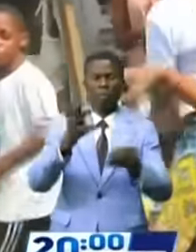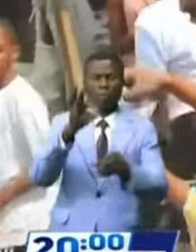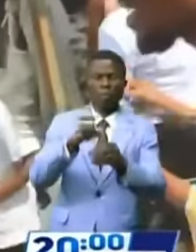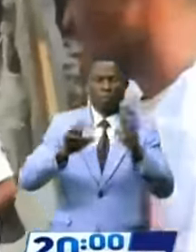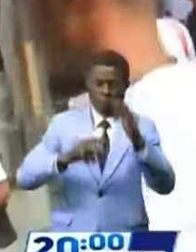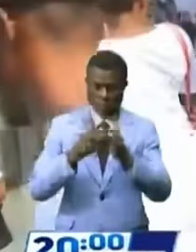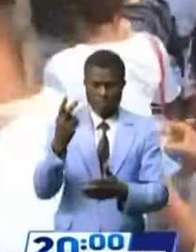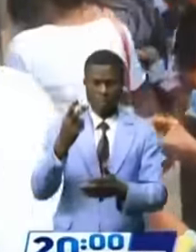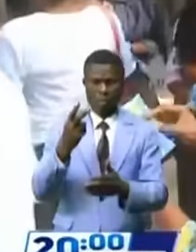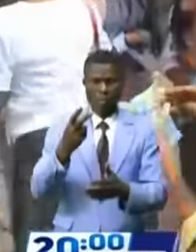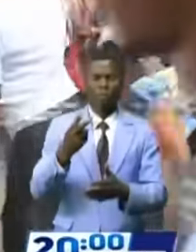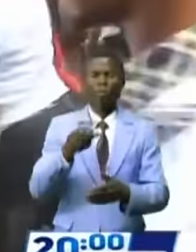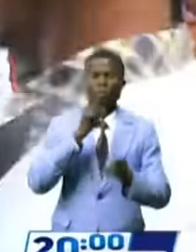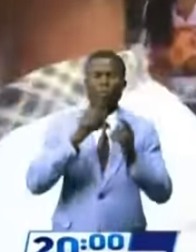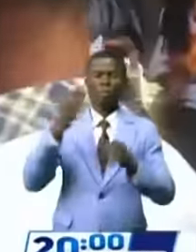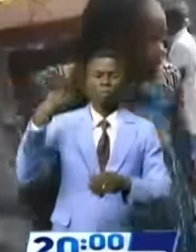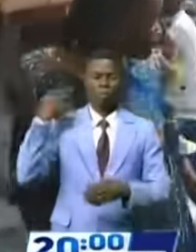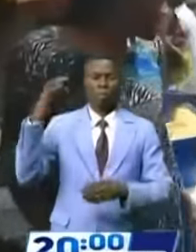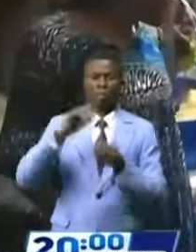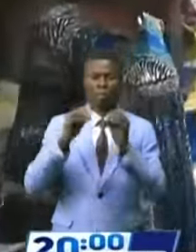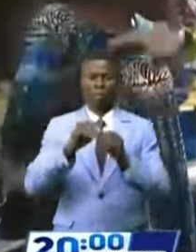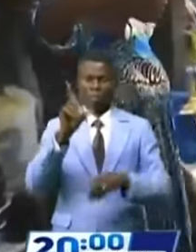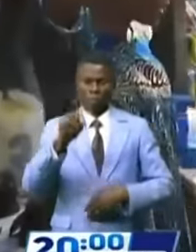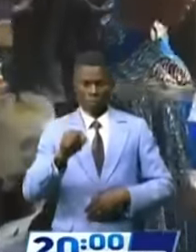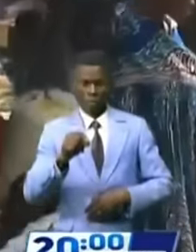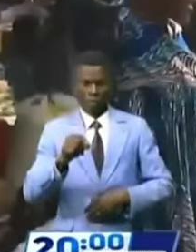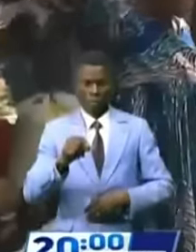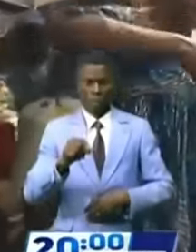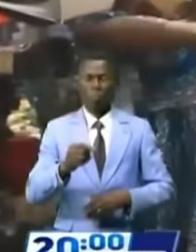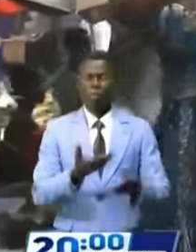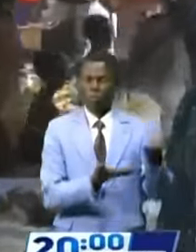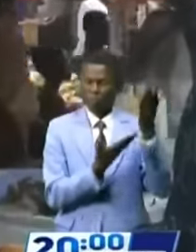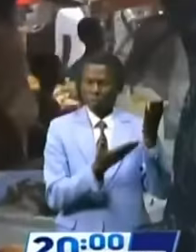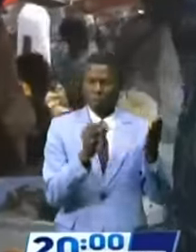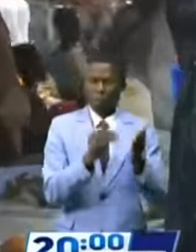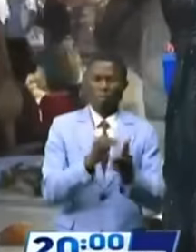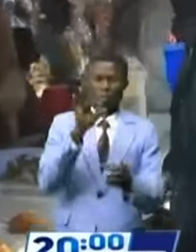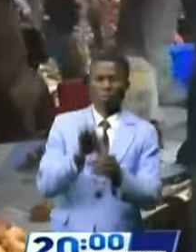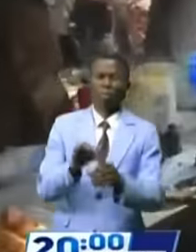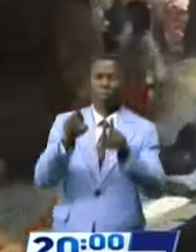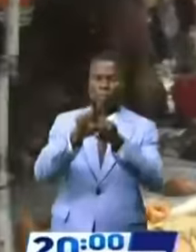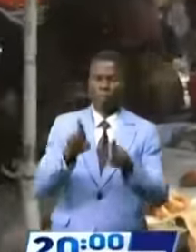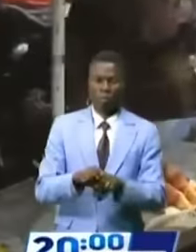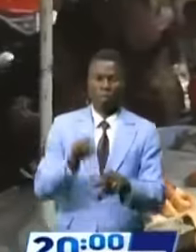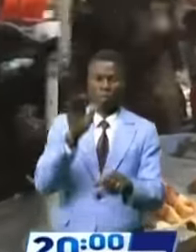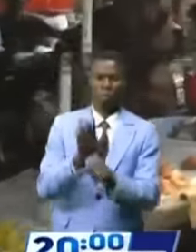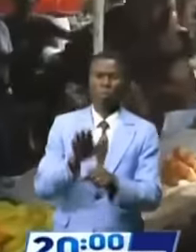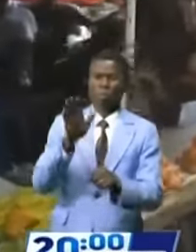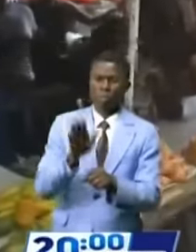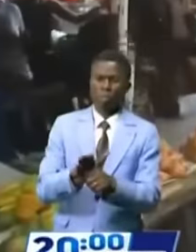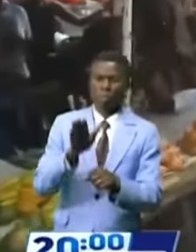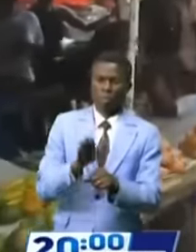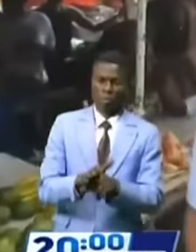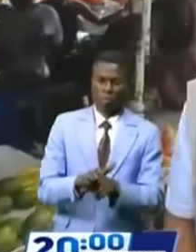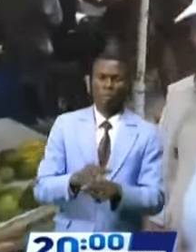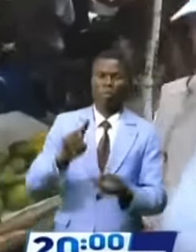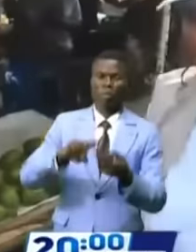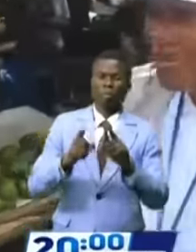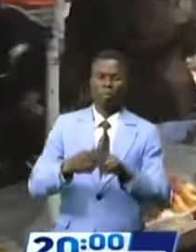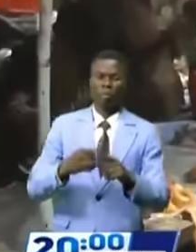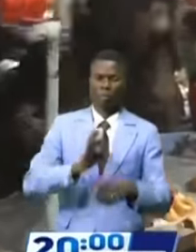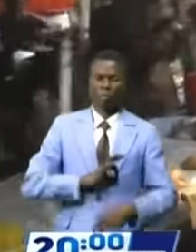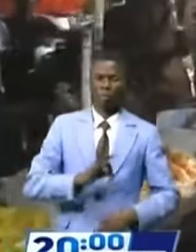majorité parlementaire au candidat numéro 20, d'où la nécessité de voter aussi massivement ses